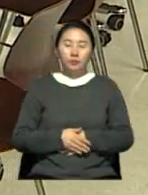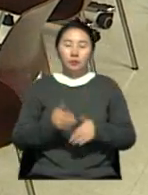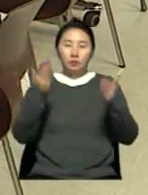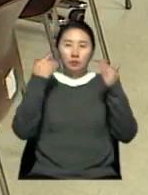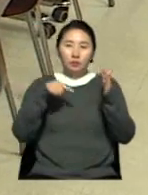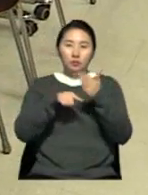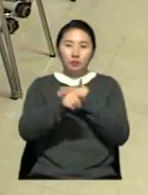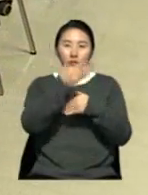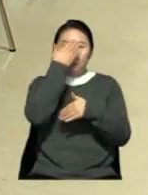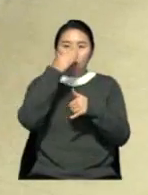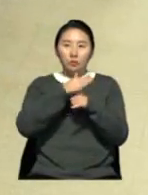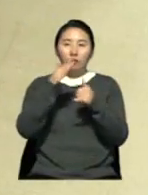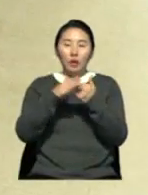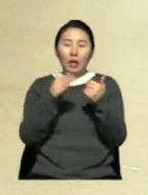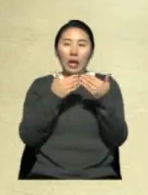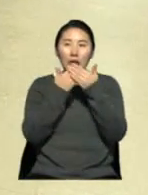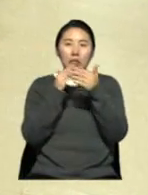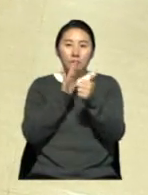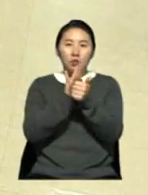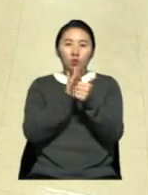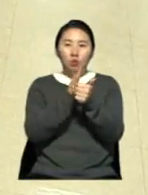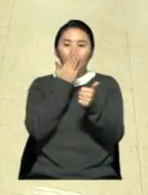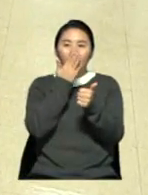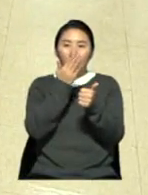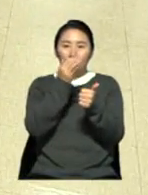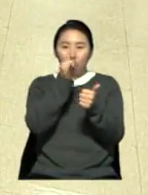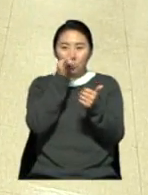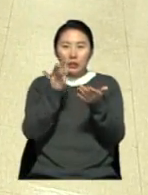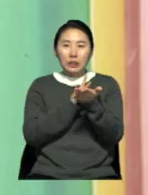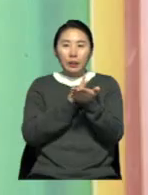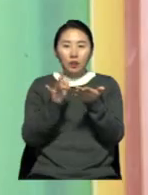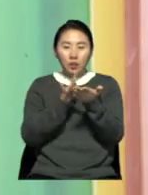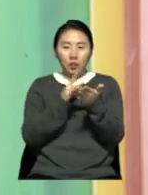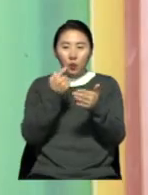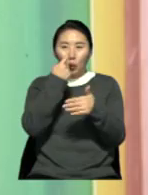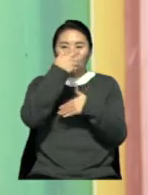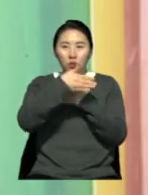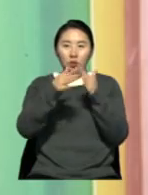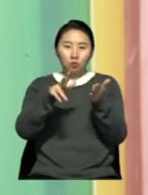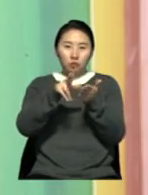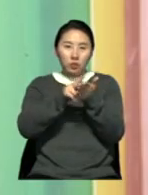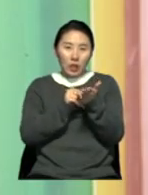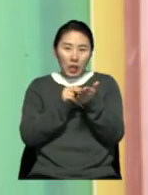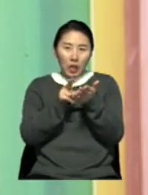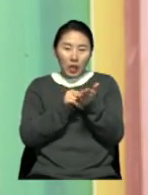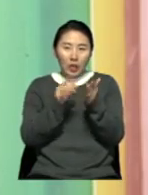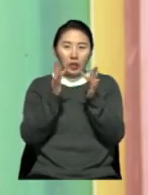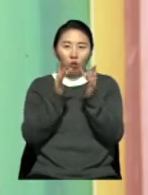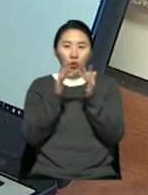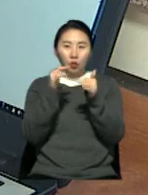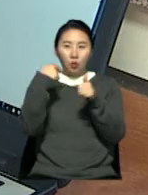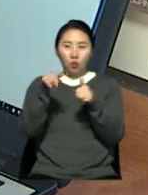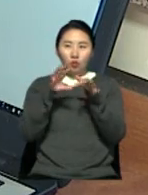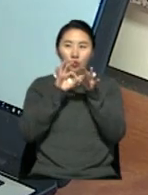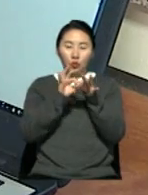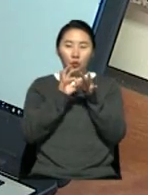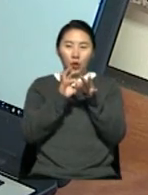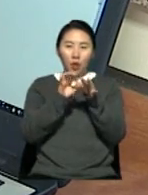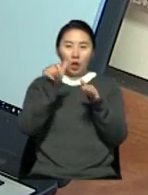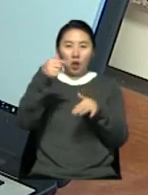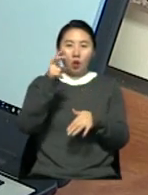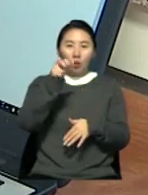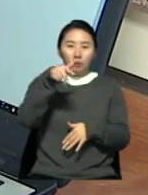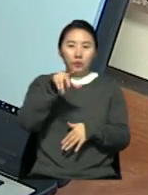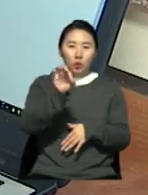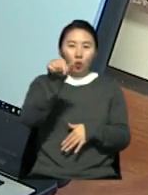학교 밖 청소를 회원의 학습 지원을 해주는 스마트 교실 도 있습니다 이곳에서 문제 주가 온 라인 교육 을 통해 검정고시 나